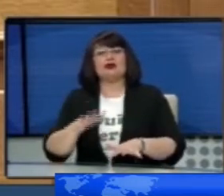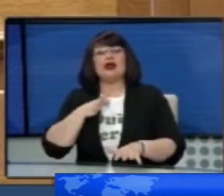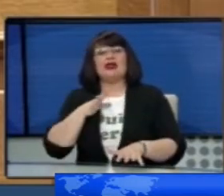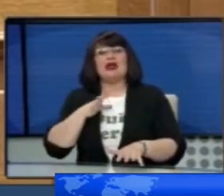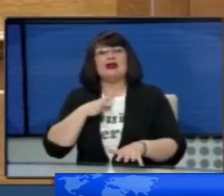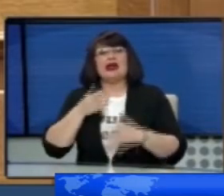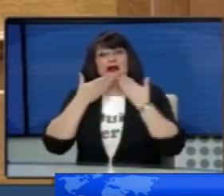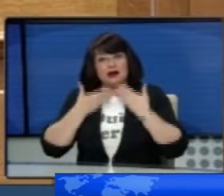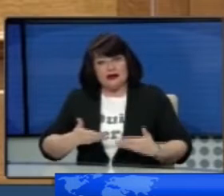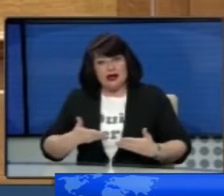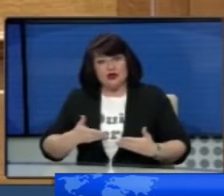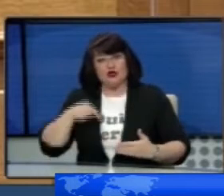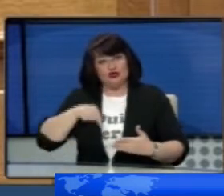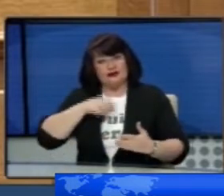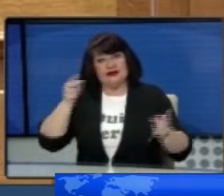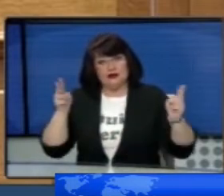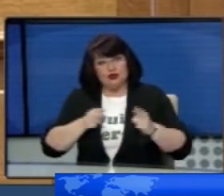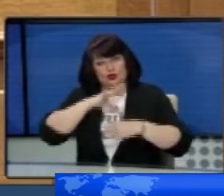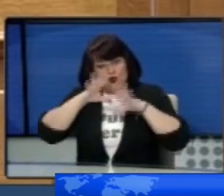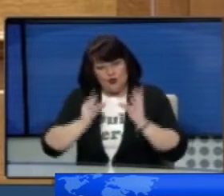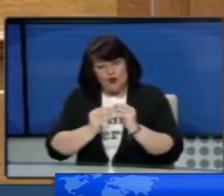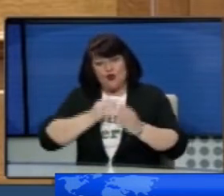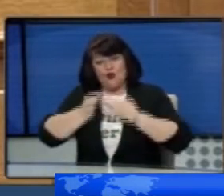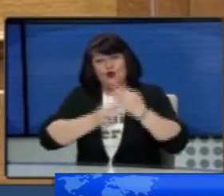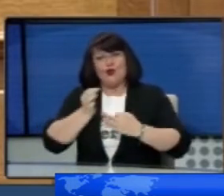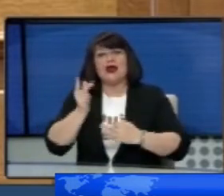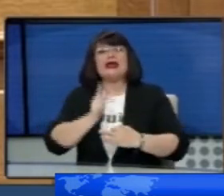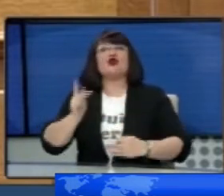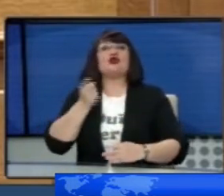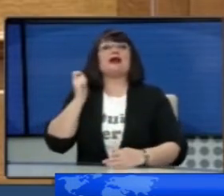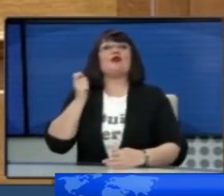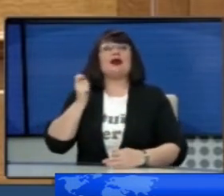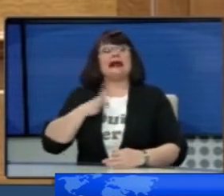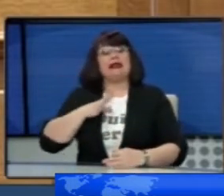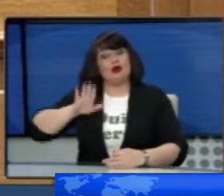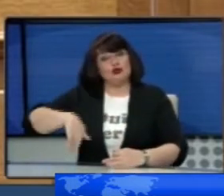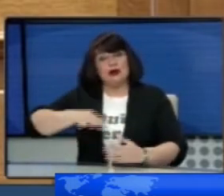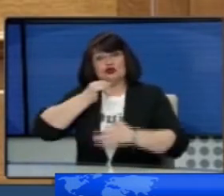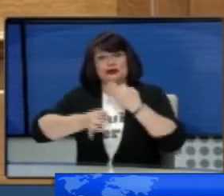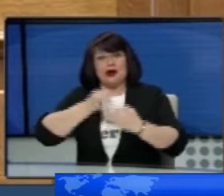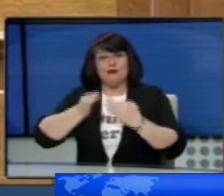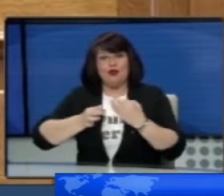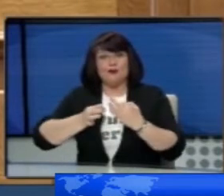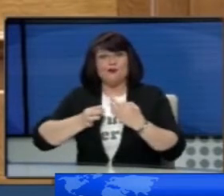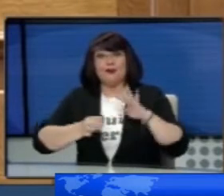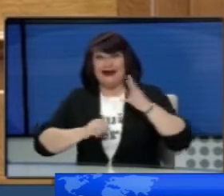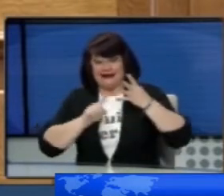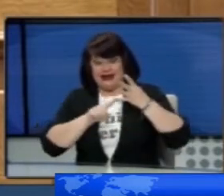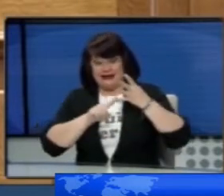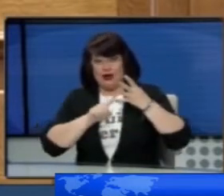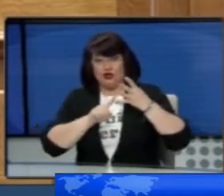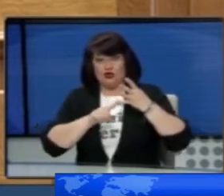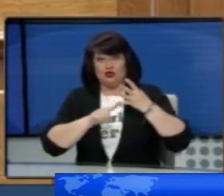να ολοκληρώσω αυτήν την συνοπτική περιγραφή της κοινωνικής μας πολιτικής, μιλώντας για τον 4ο και